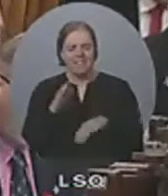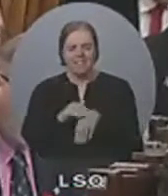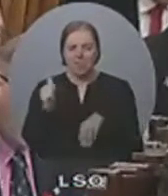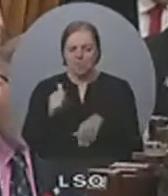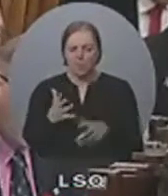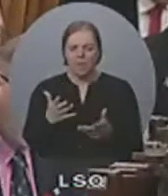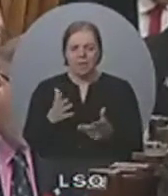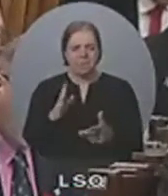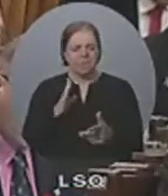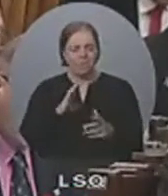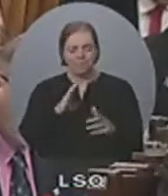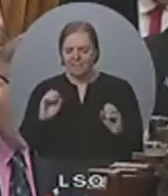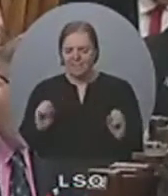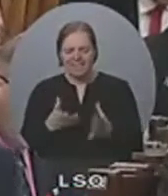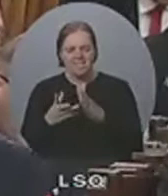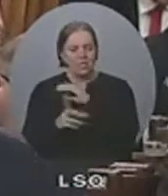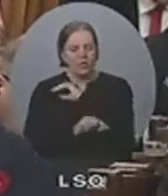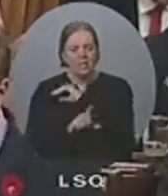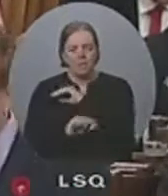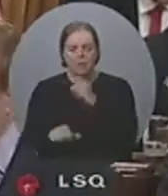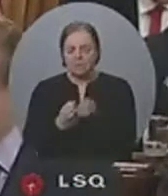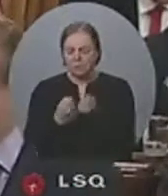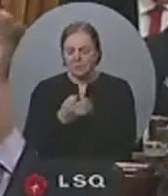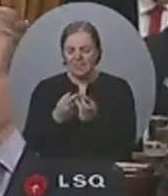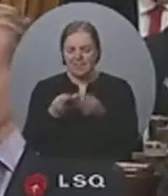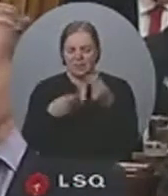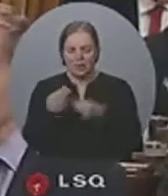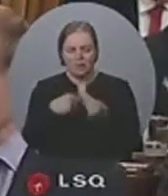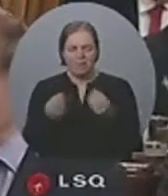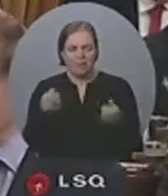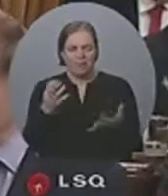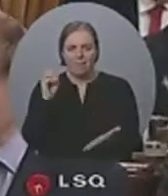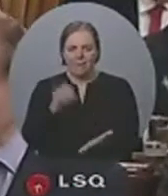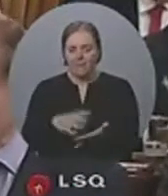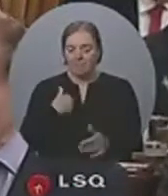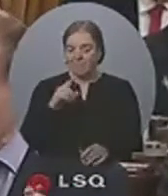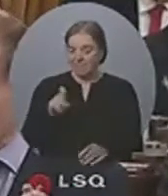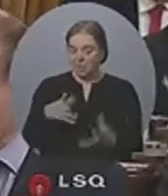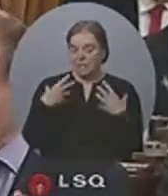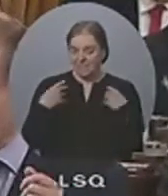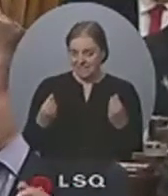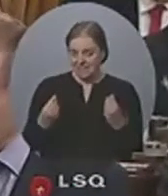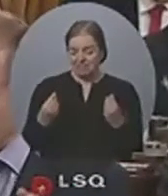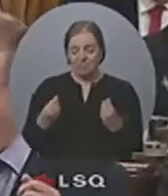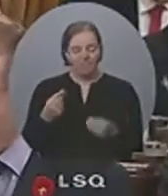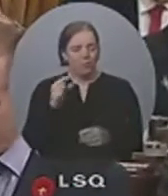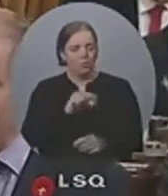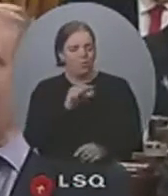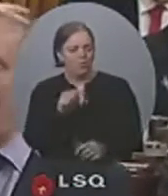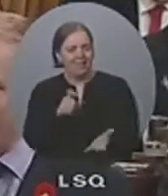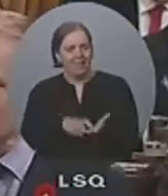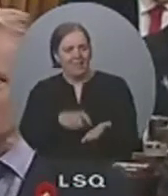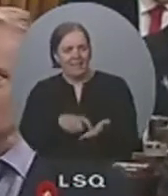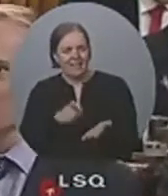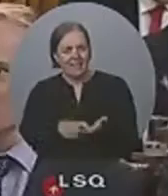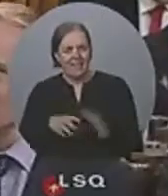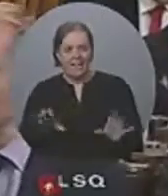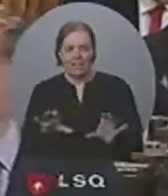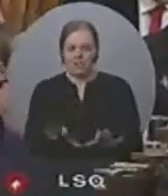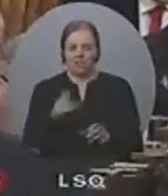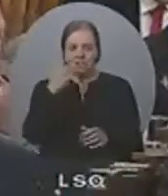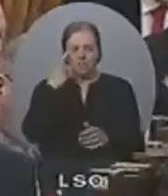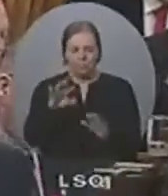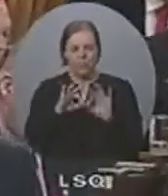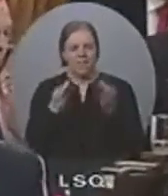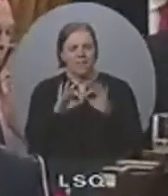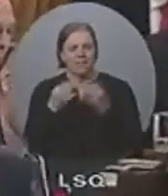concret de création d'emplois et soutien de l'économie. Monsieur le Président, la question est bien simple. Quand ce gouvernement va-t-il enfin agir pour ces